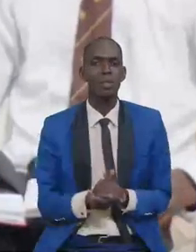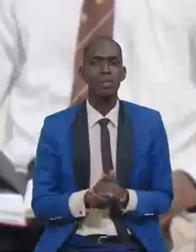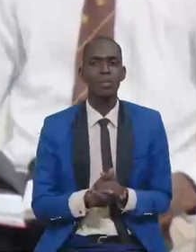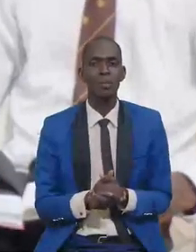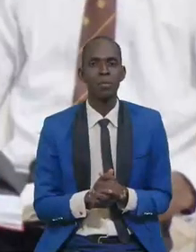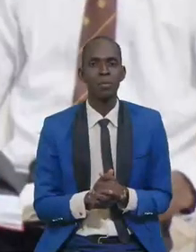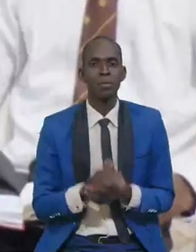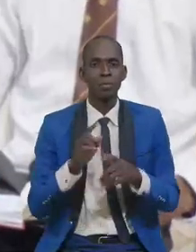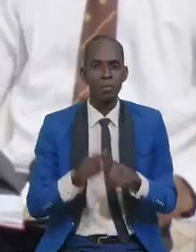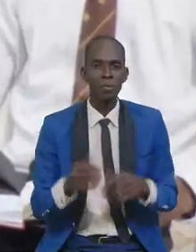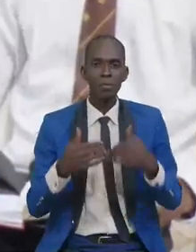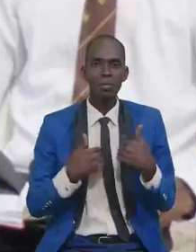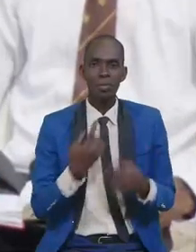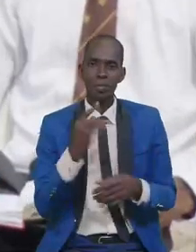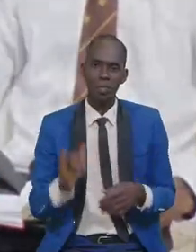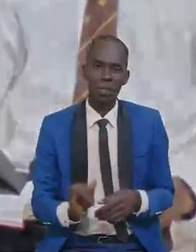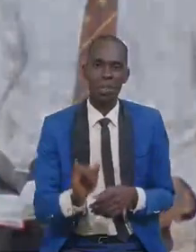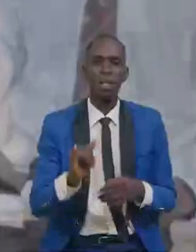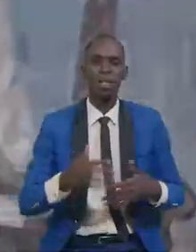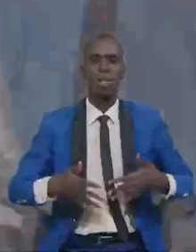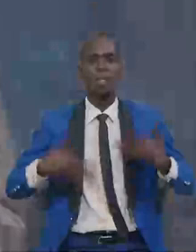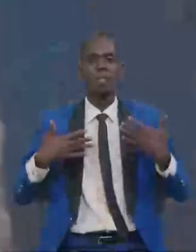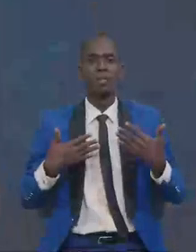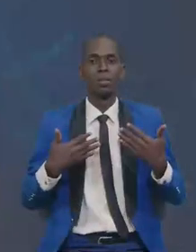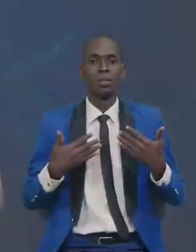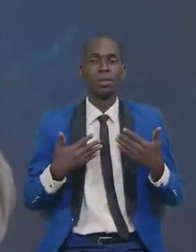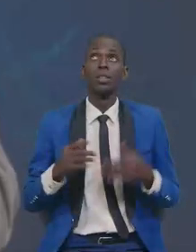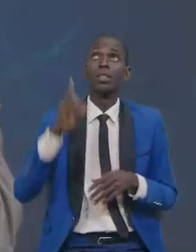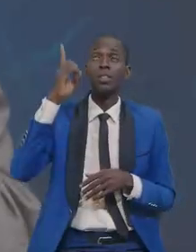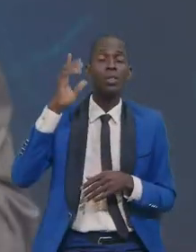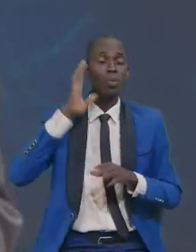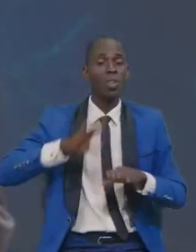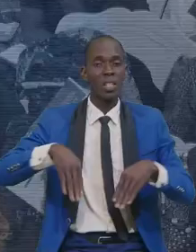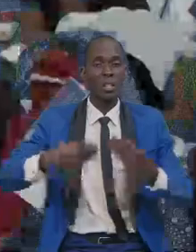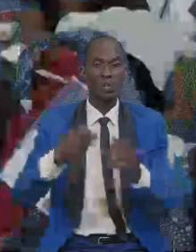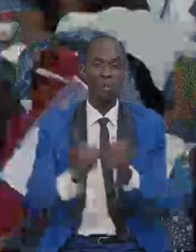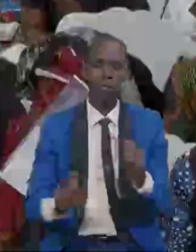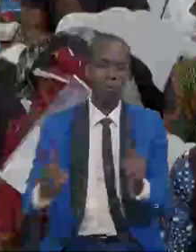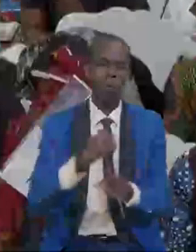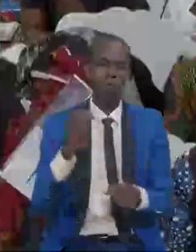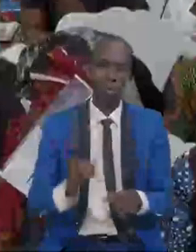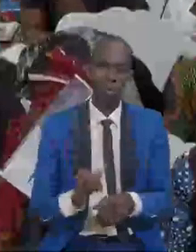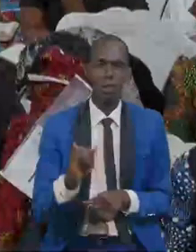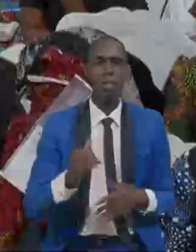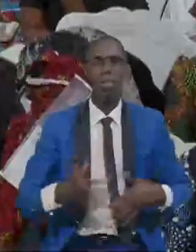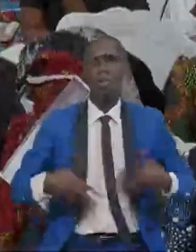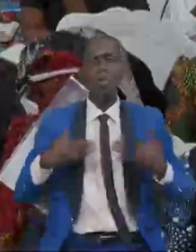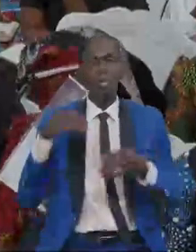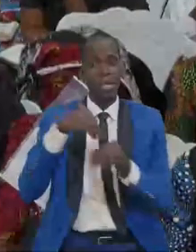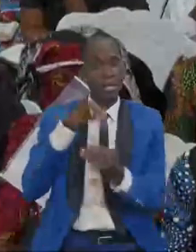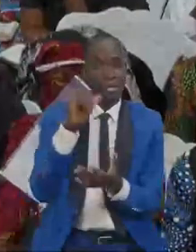Mais qu'il ait la vie éternelle. Il donnera à chacun la vie